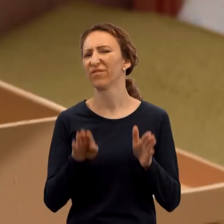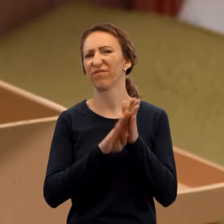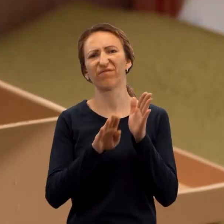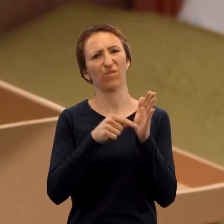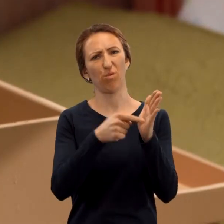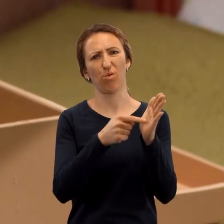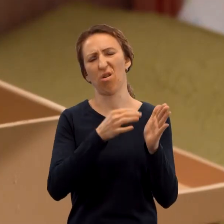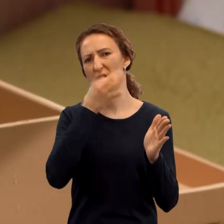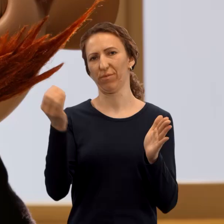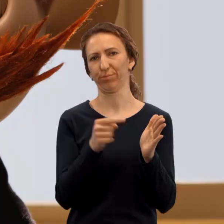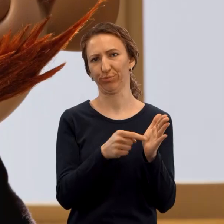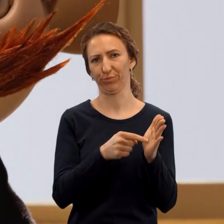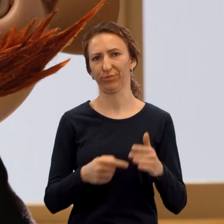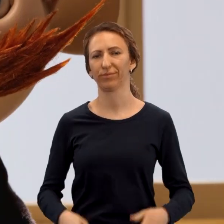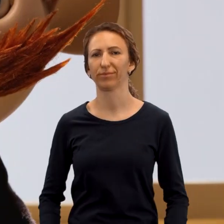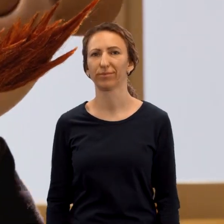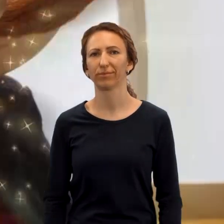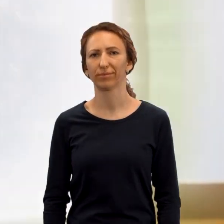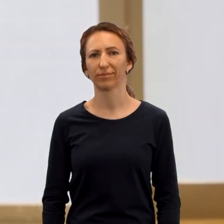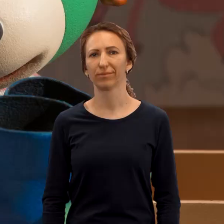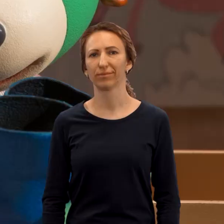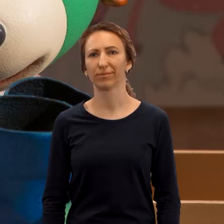Najlepsze są zwyczajne.